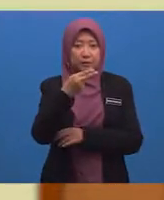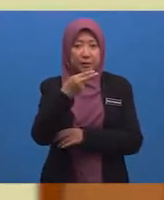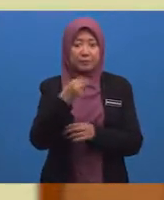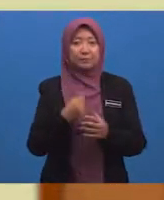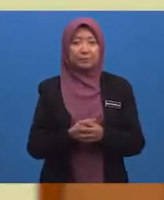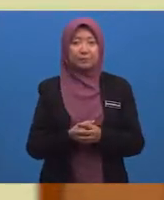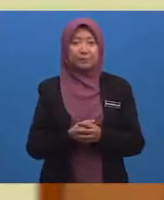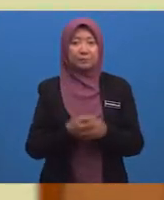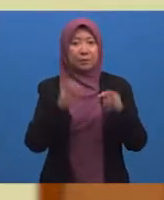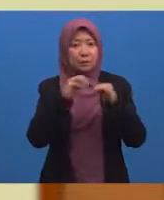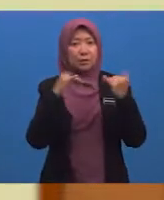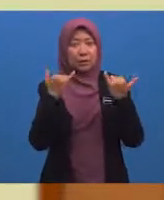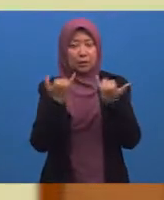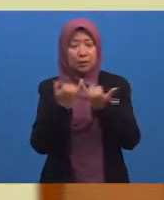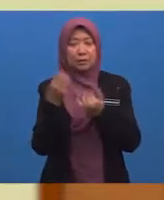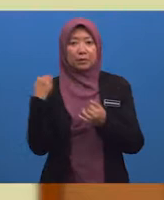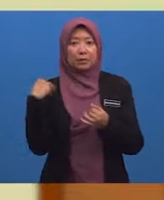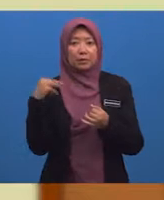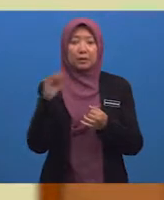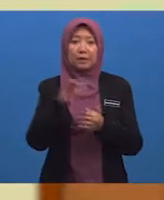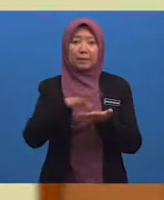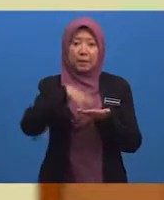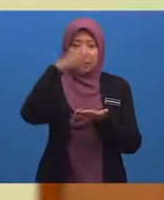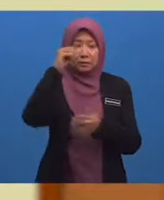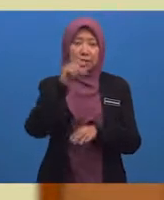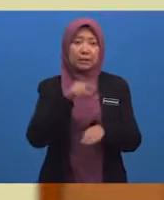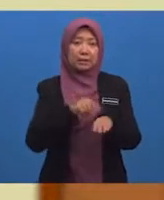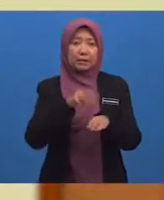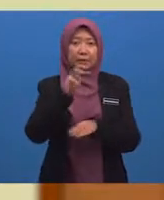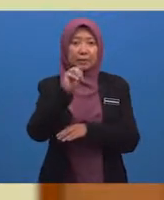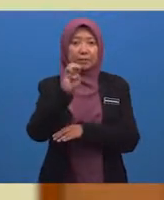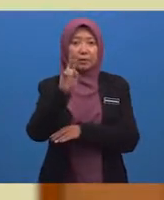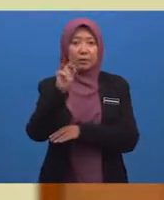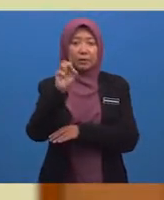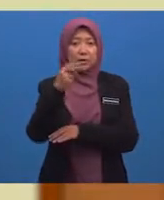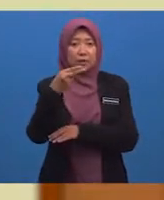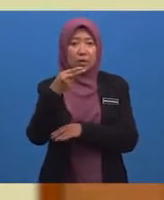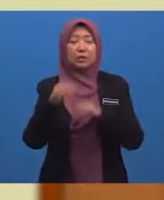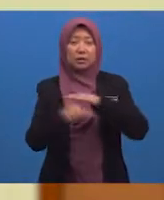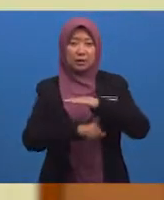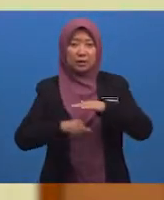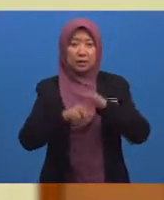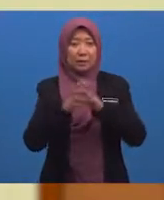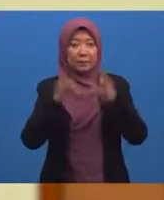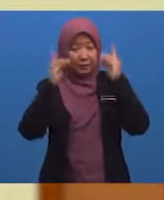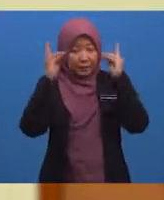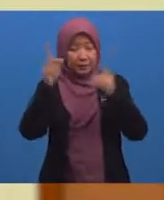Masyarakat Aceh yang belajar di Munasah menjadi asas kepada pendidikan